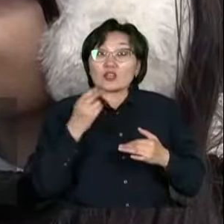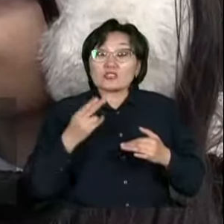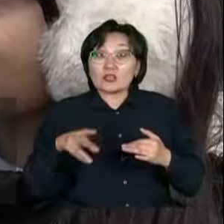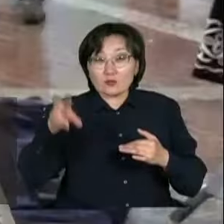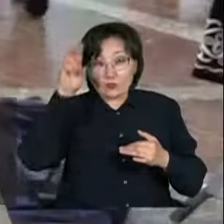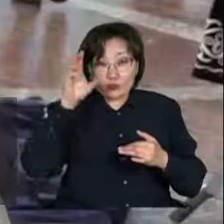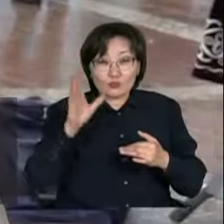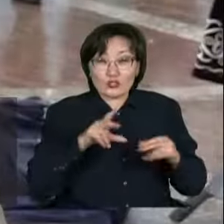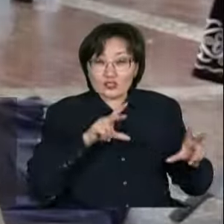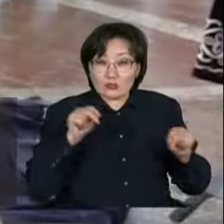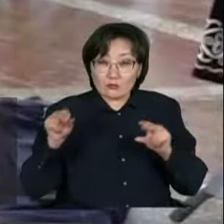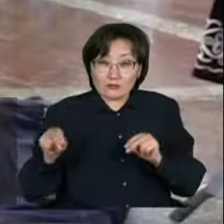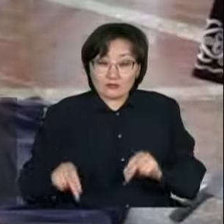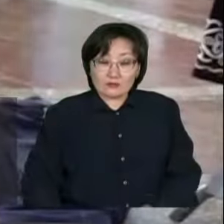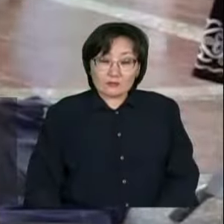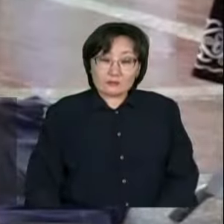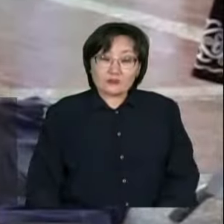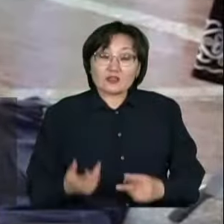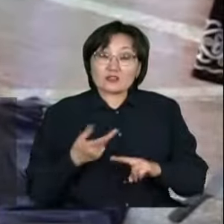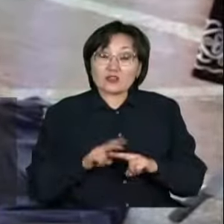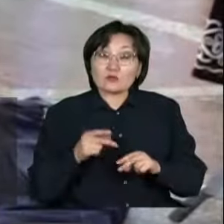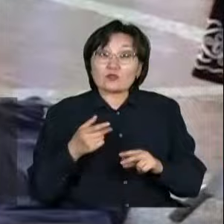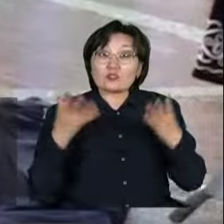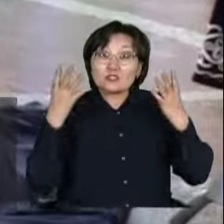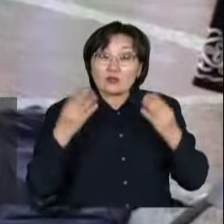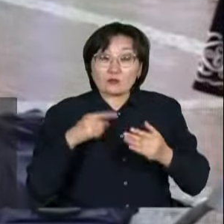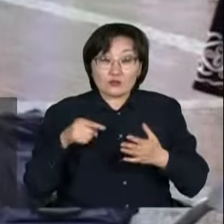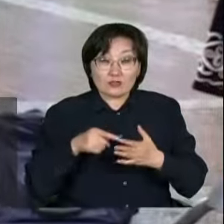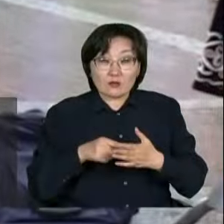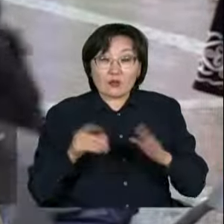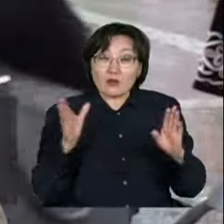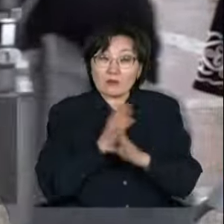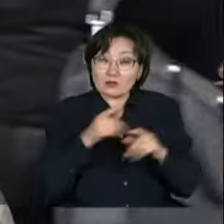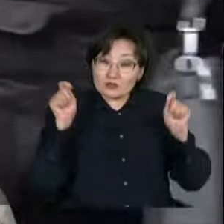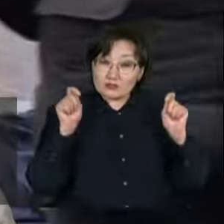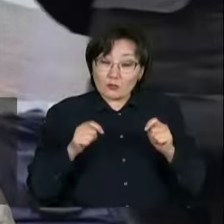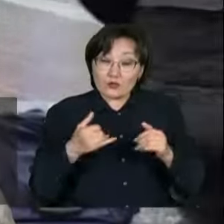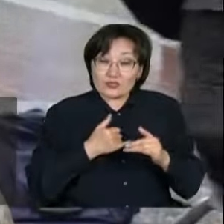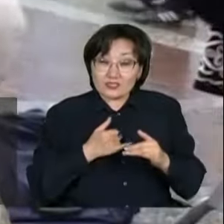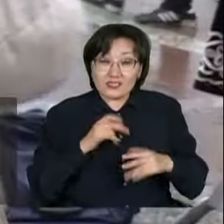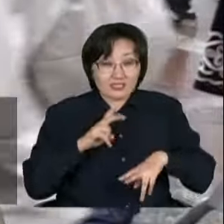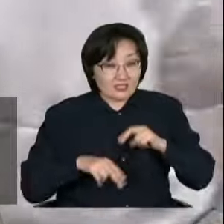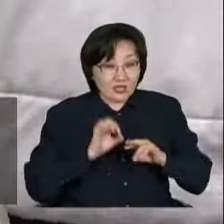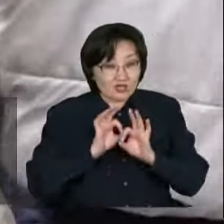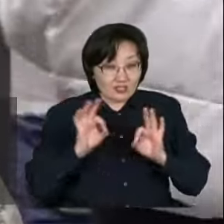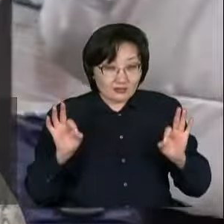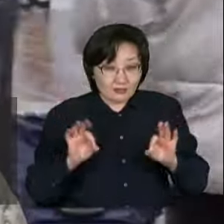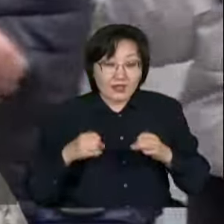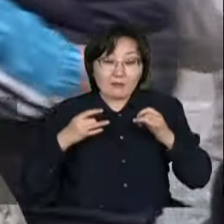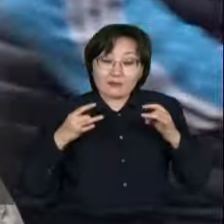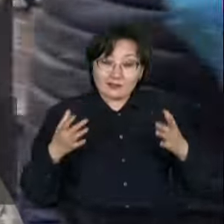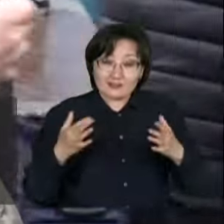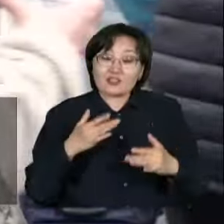будет счастлива. Вот уже который день в городе погода дождливая, но у нас все равно настроение отличное,